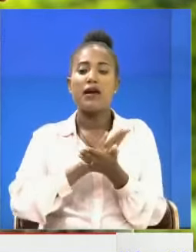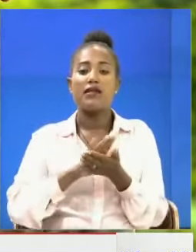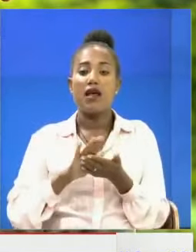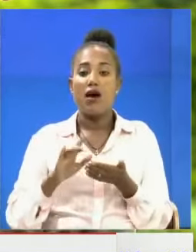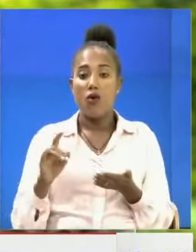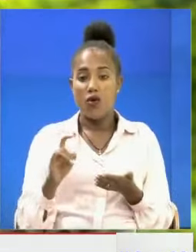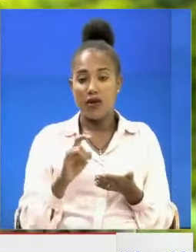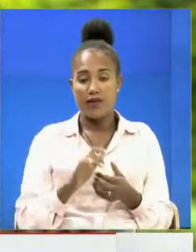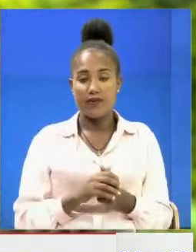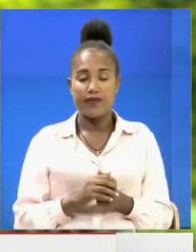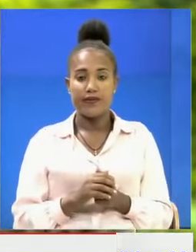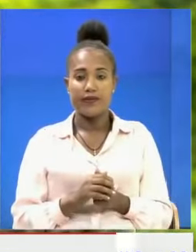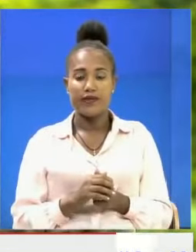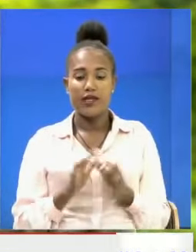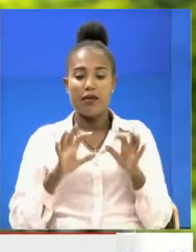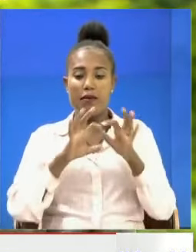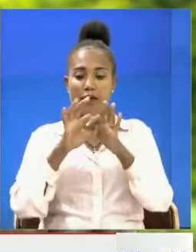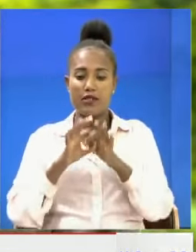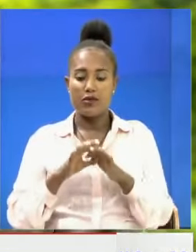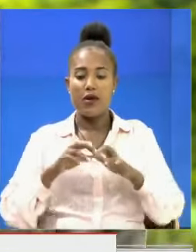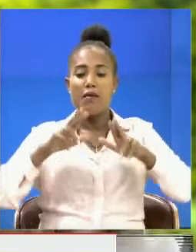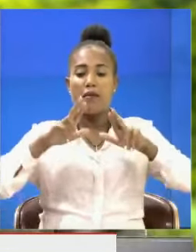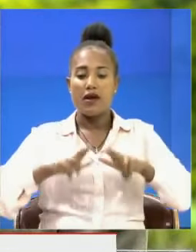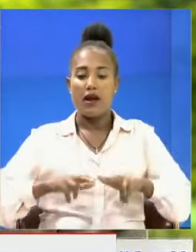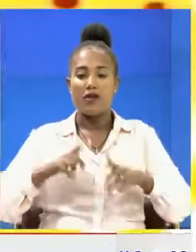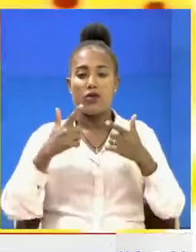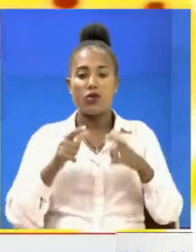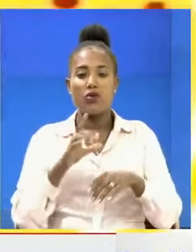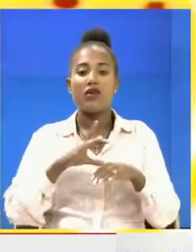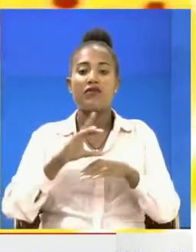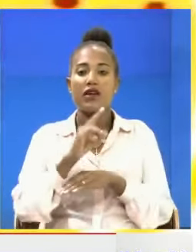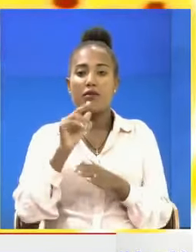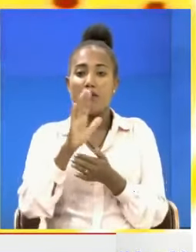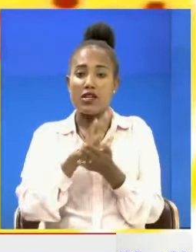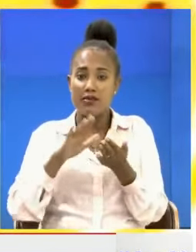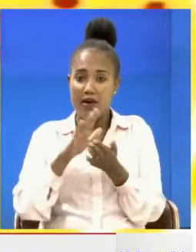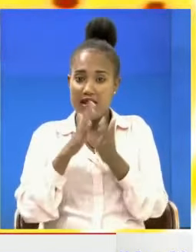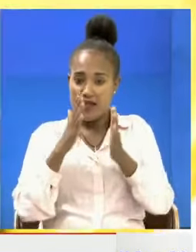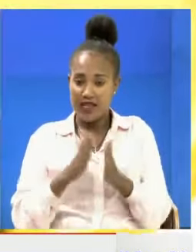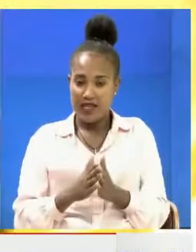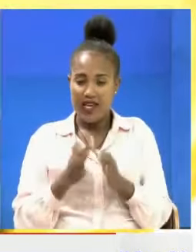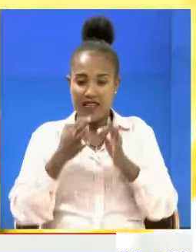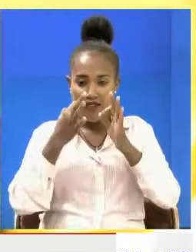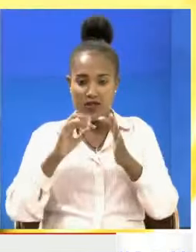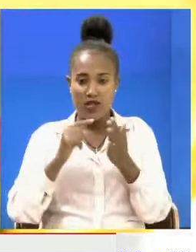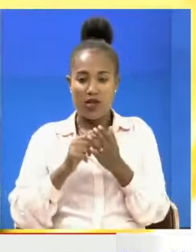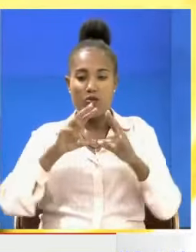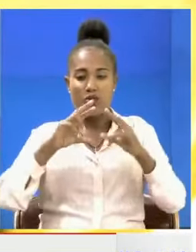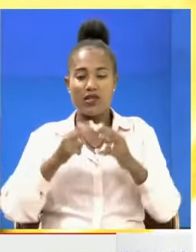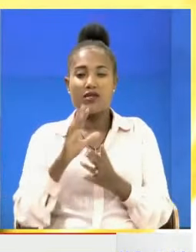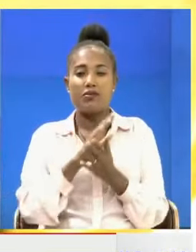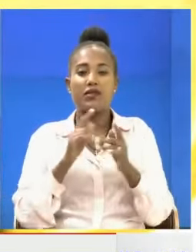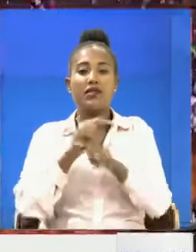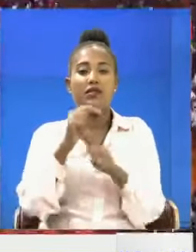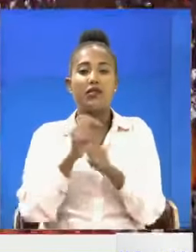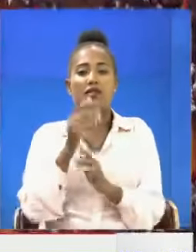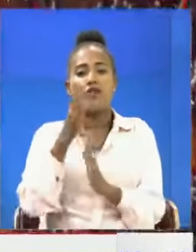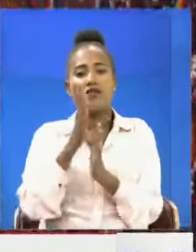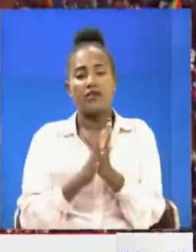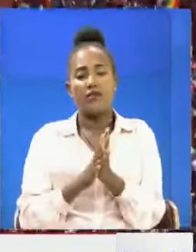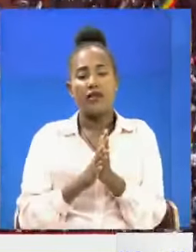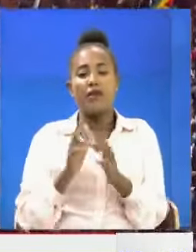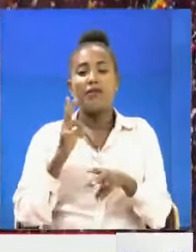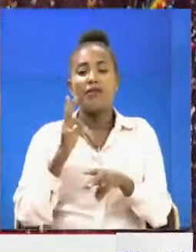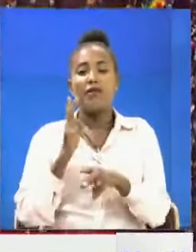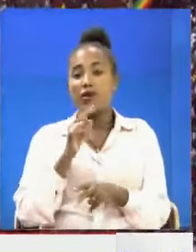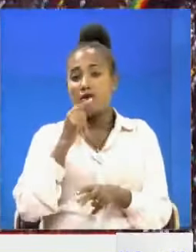ከሆነ ማህበረሰቡ የመረጋጋት እድሉ ከፍተኛ ነው። በአሸባሪነት የተፈረጀው ይህ ኃይል የሽብር ተግባሩን ቢያከናውን